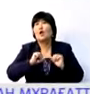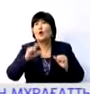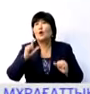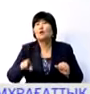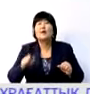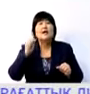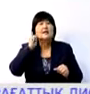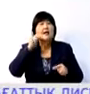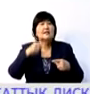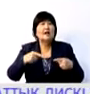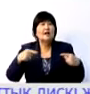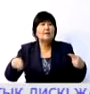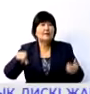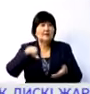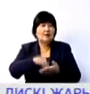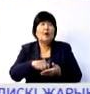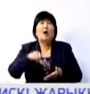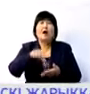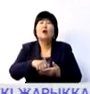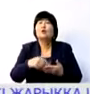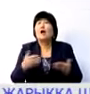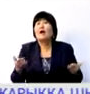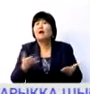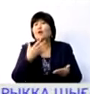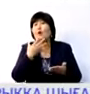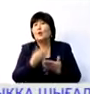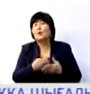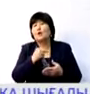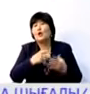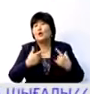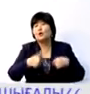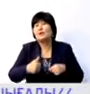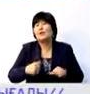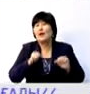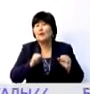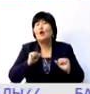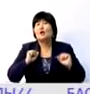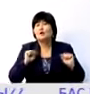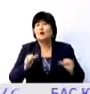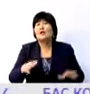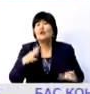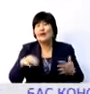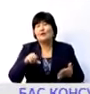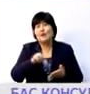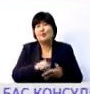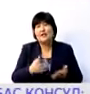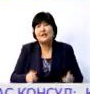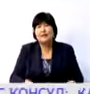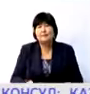жас шамасына шектеу қойылмаған. Қатысушылардың қай-қайсысы да өз ұжымының намысын қорғап, спорттық дайындығын көрсетті.